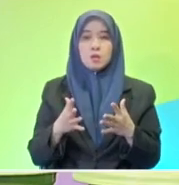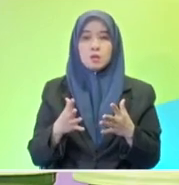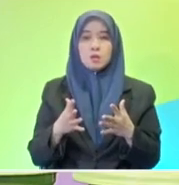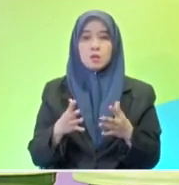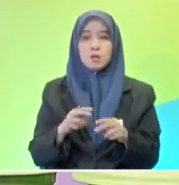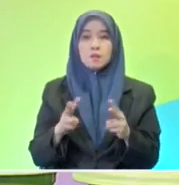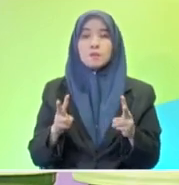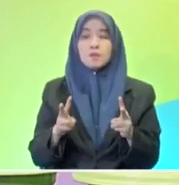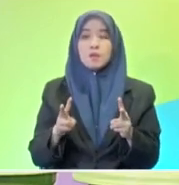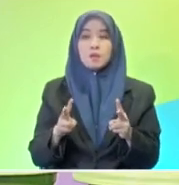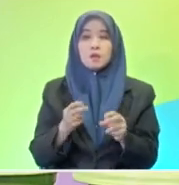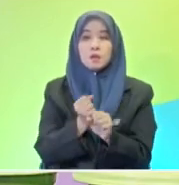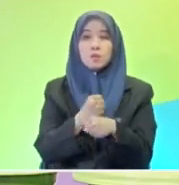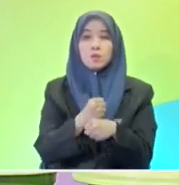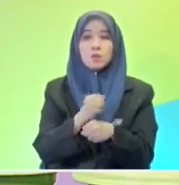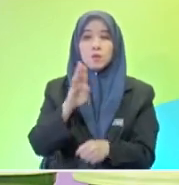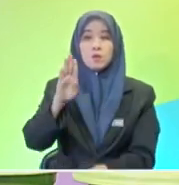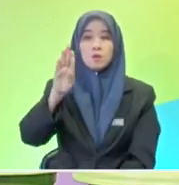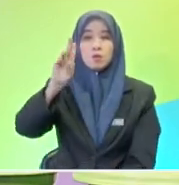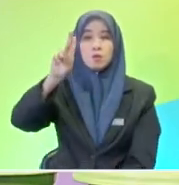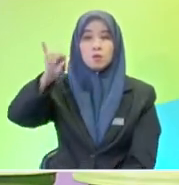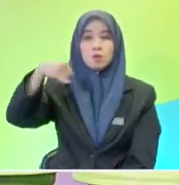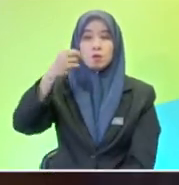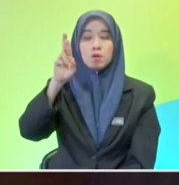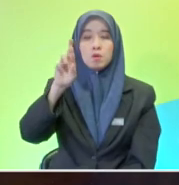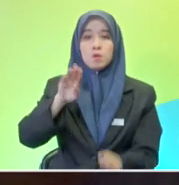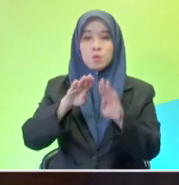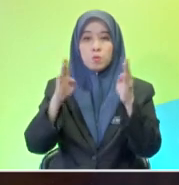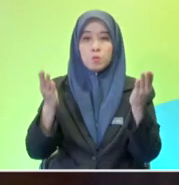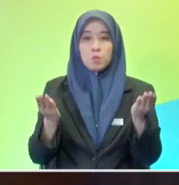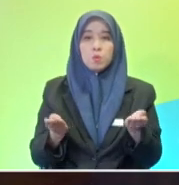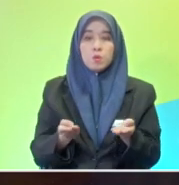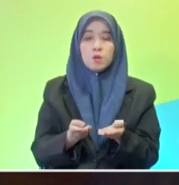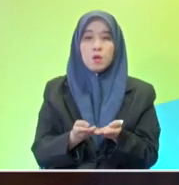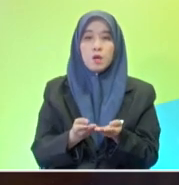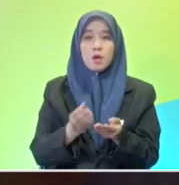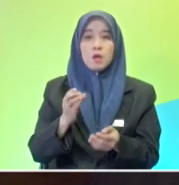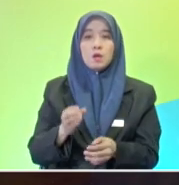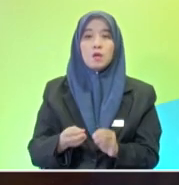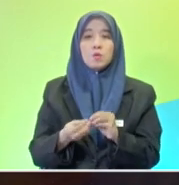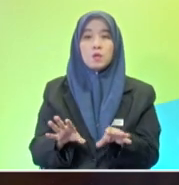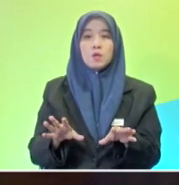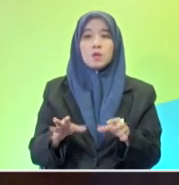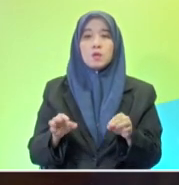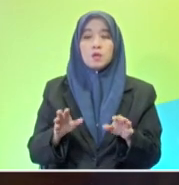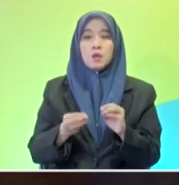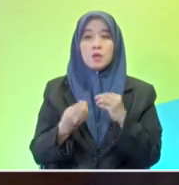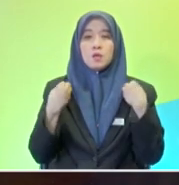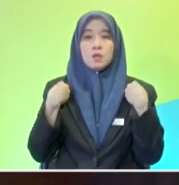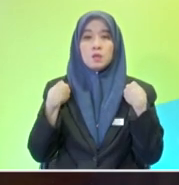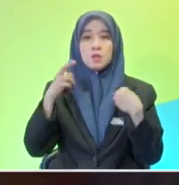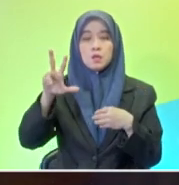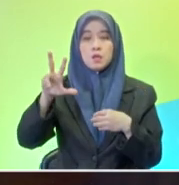Oke jadi kita dah ada ciri yang ketiga dah ciri bentuk panjang dan juga bujur